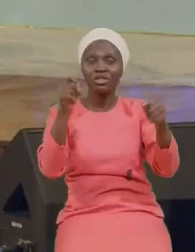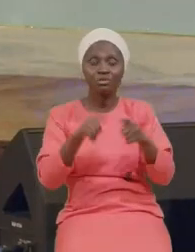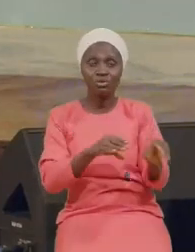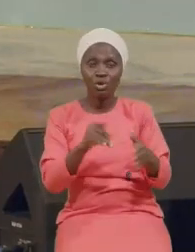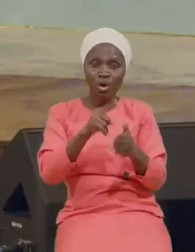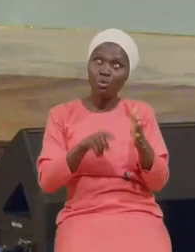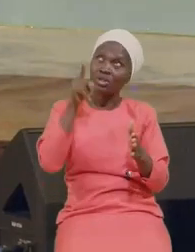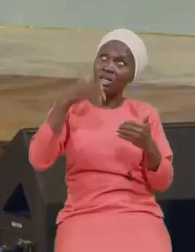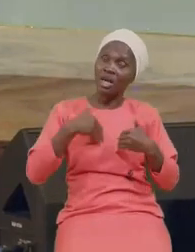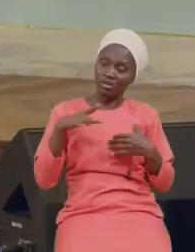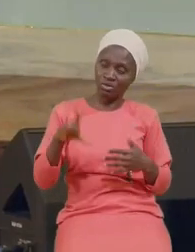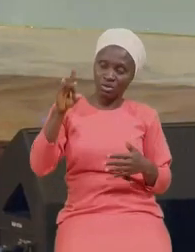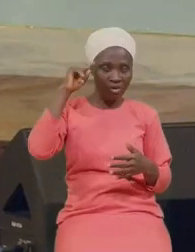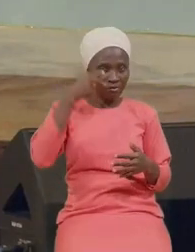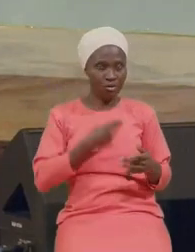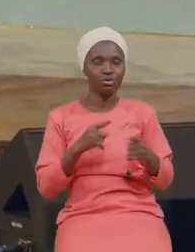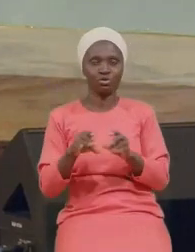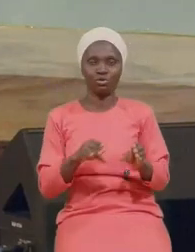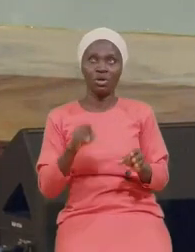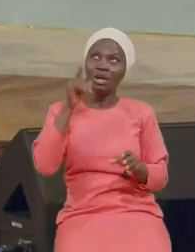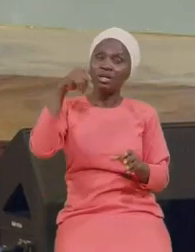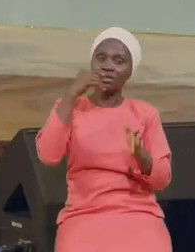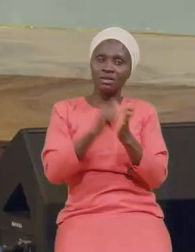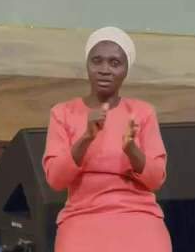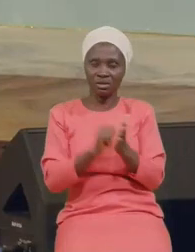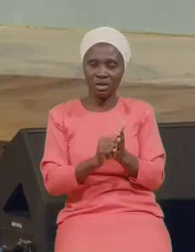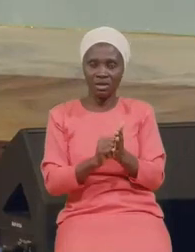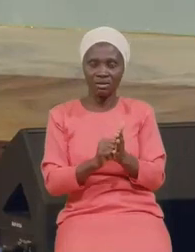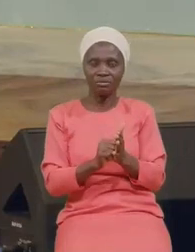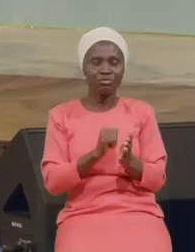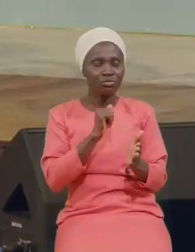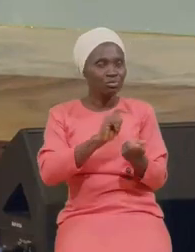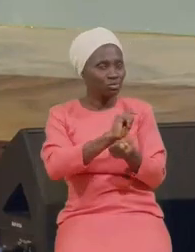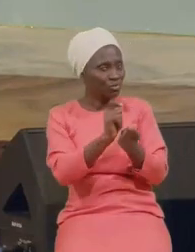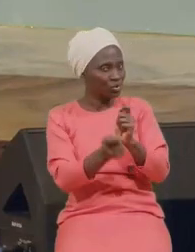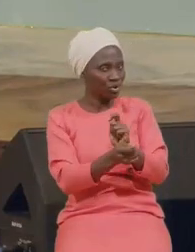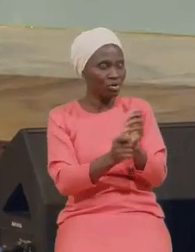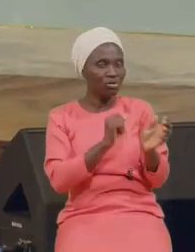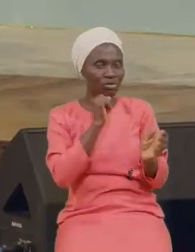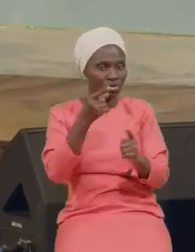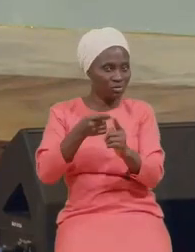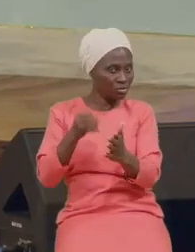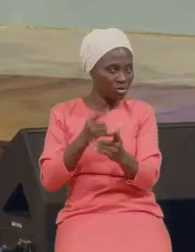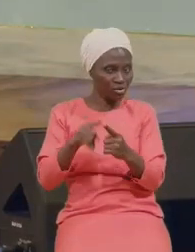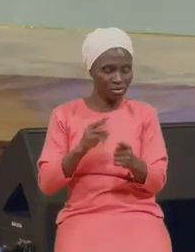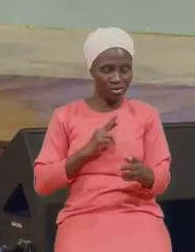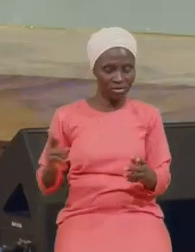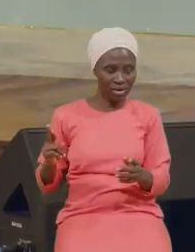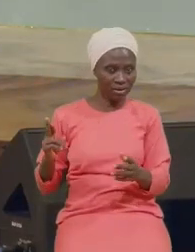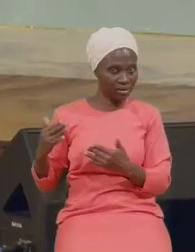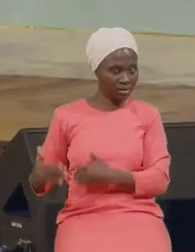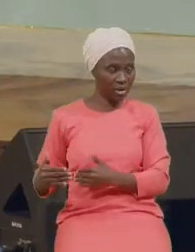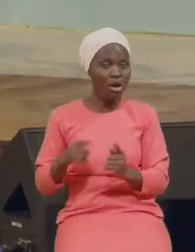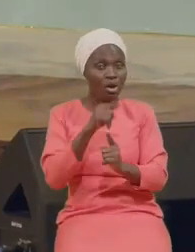ce que le Seigneur nous aille de faire il dit ici ne t'en détourne ni à droite et ni à gauche si tu fais